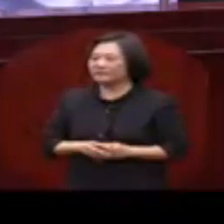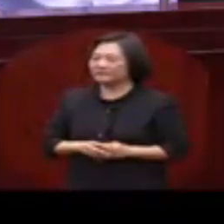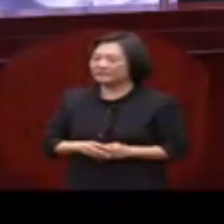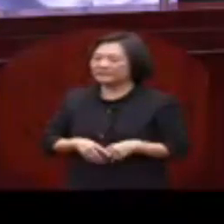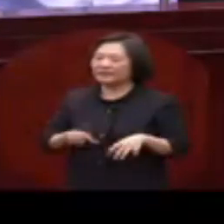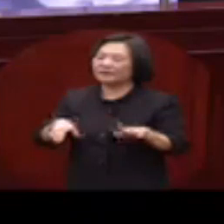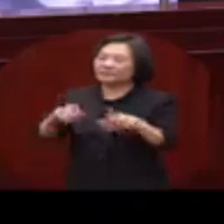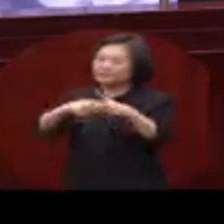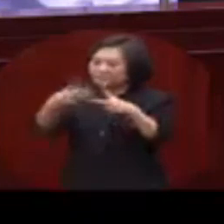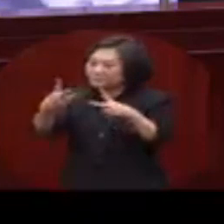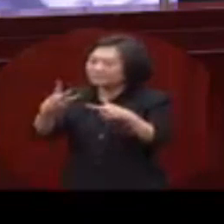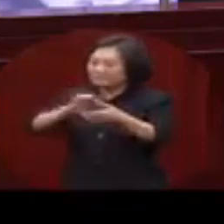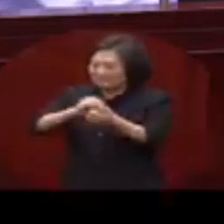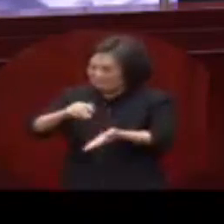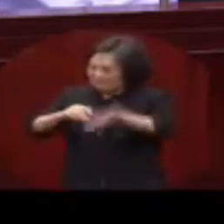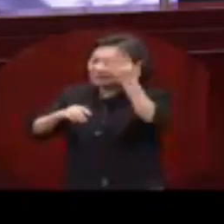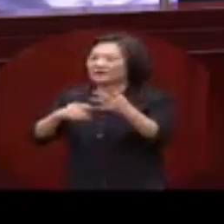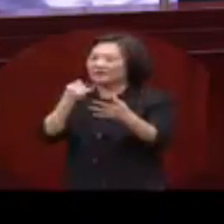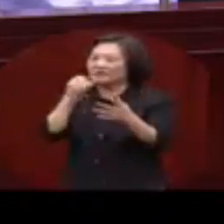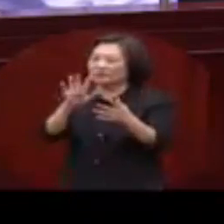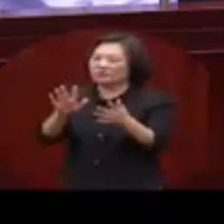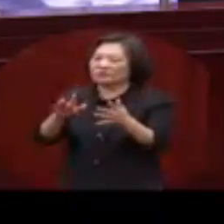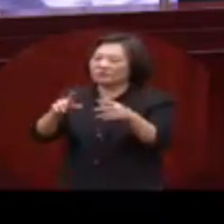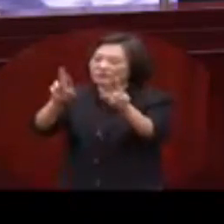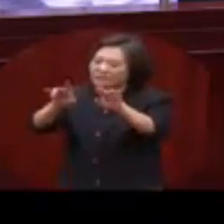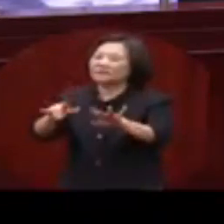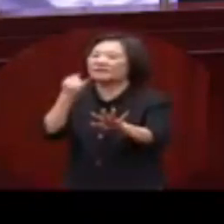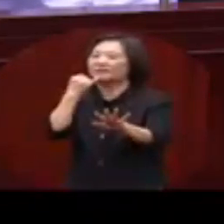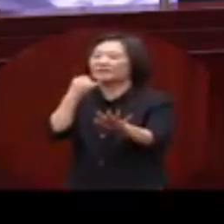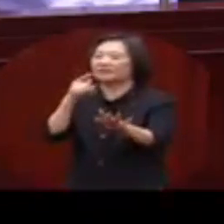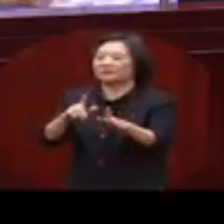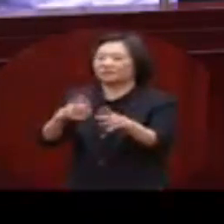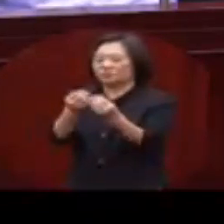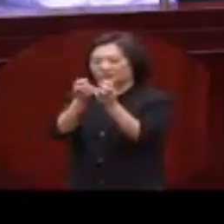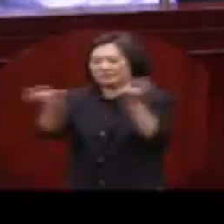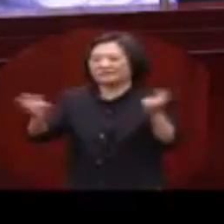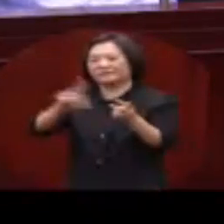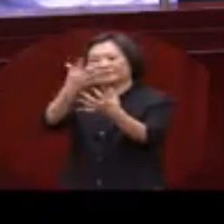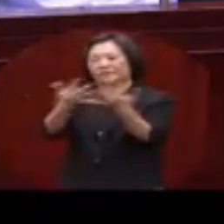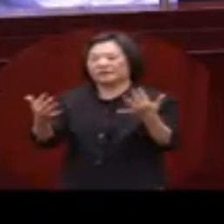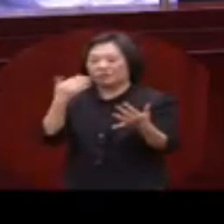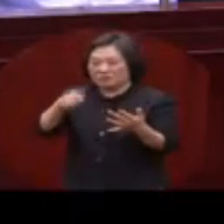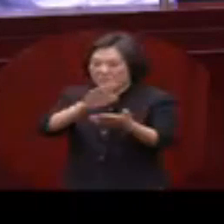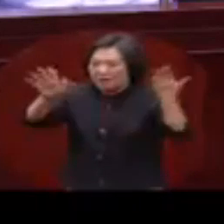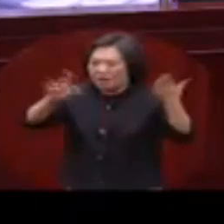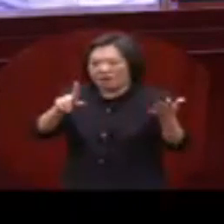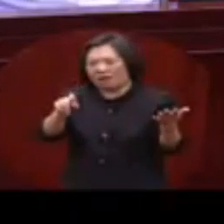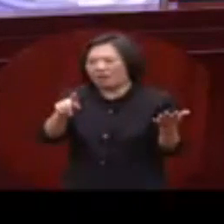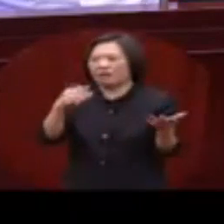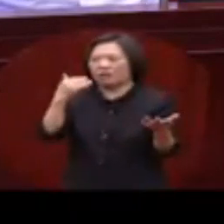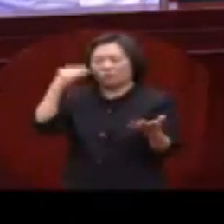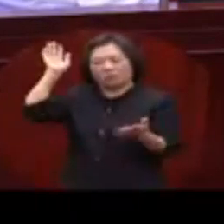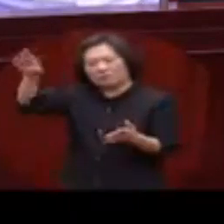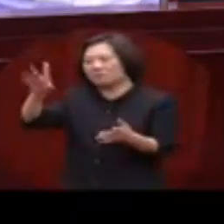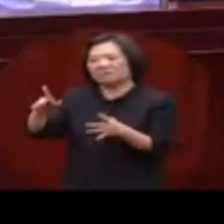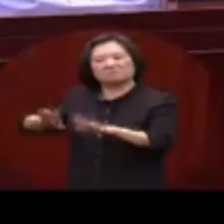生都有个 mobile device 可以无线上网，再解决数位落差。这个不解决的话哈，台湾的贫富悬殊没有办法解决。那